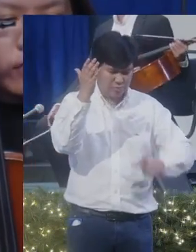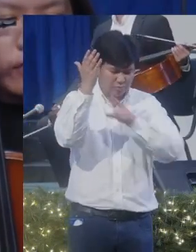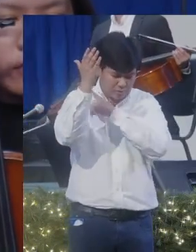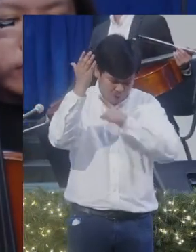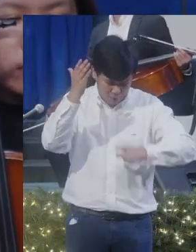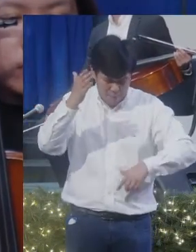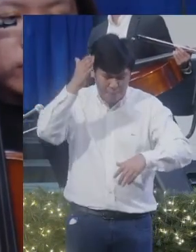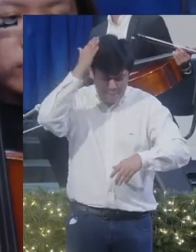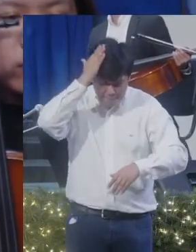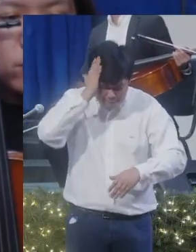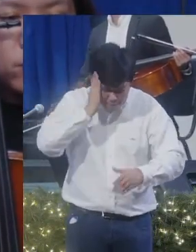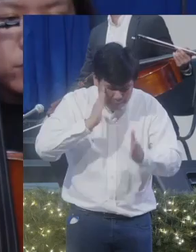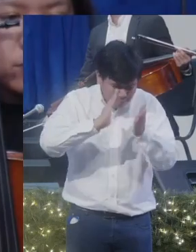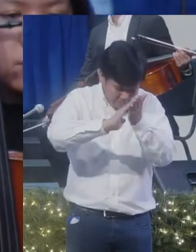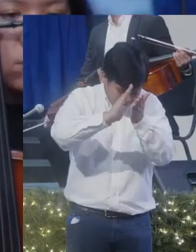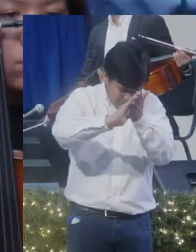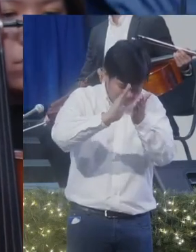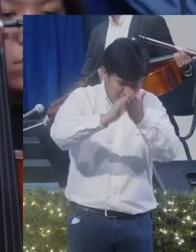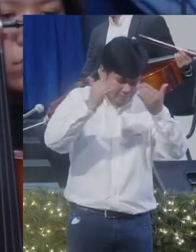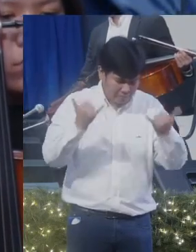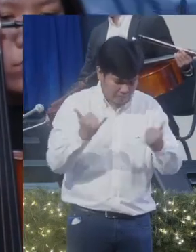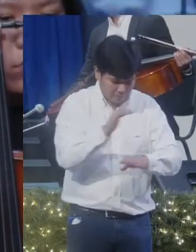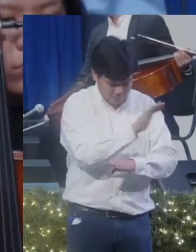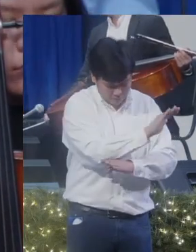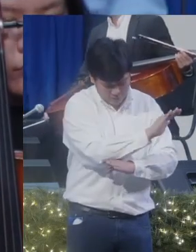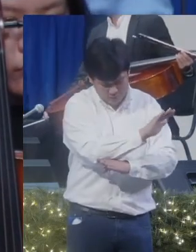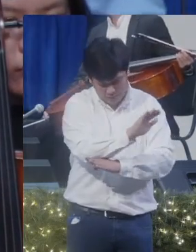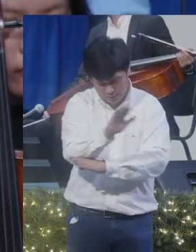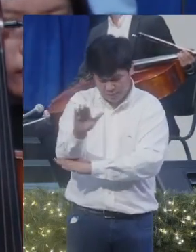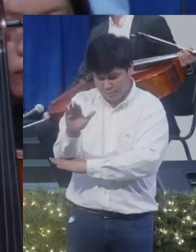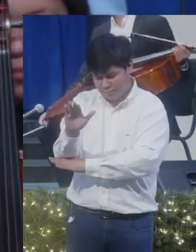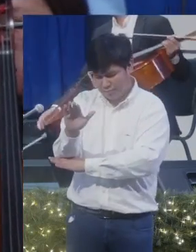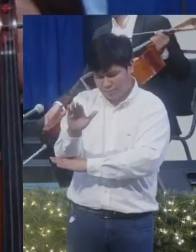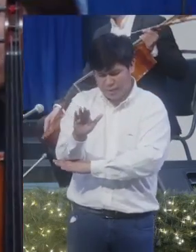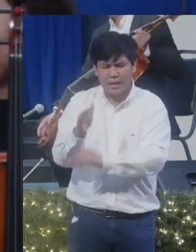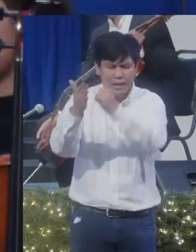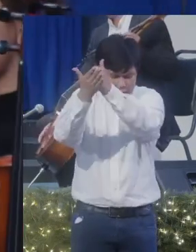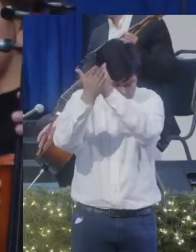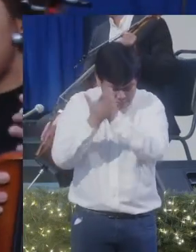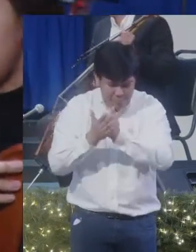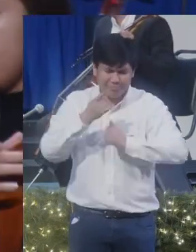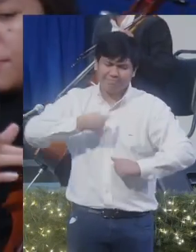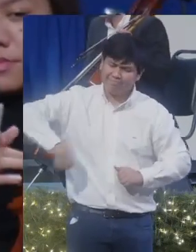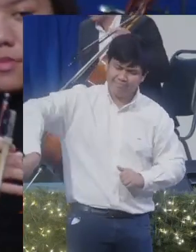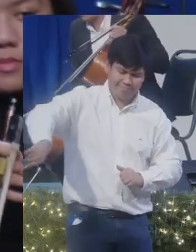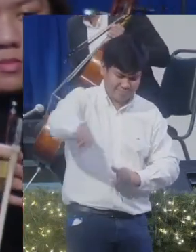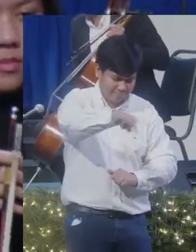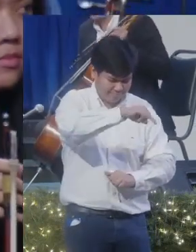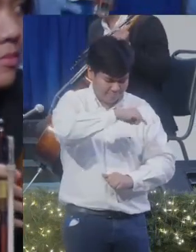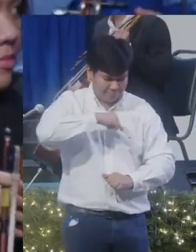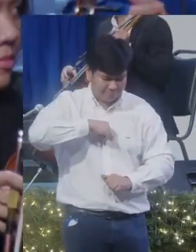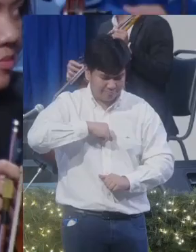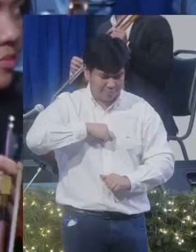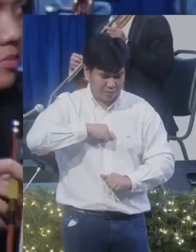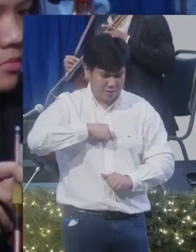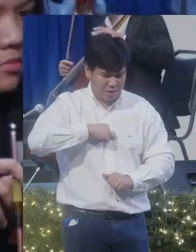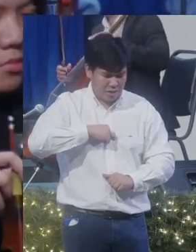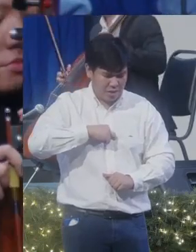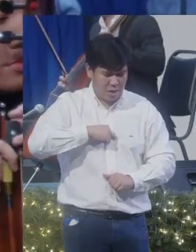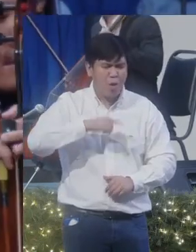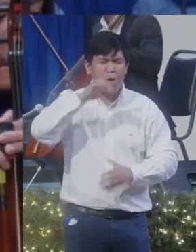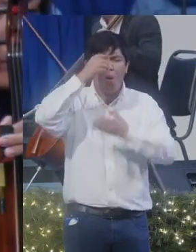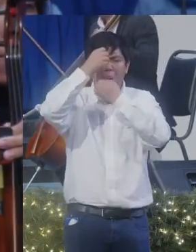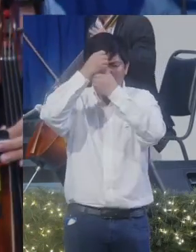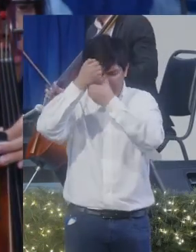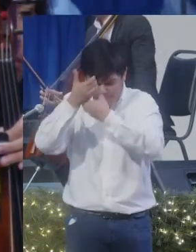Panginoon, sa hapong ito, tulungan niyo kami na tumugon sa hamon